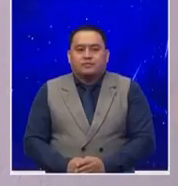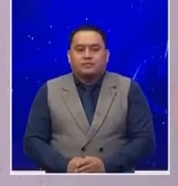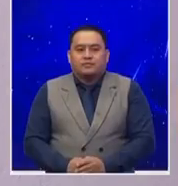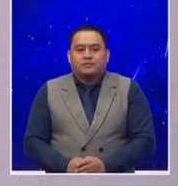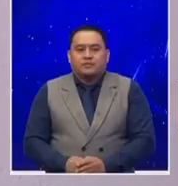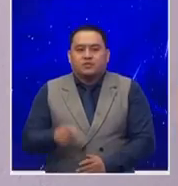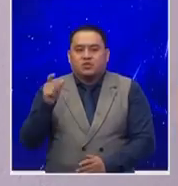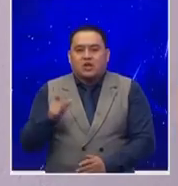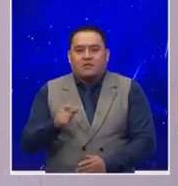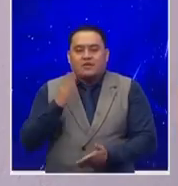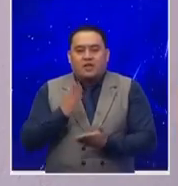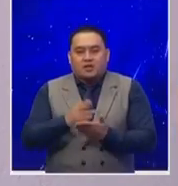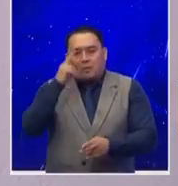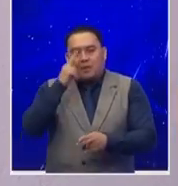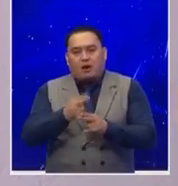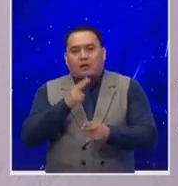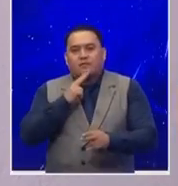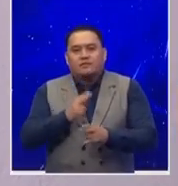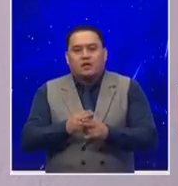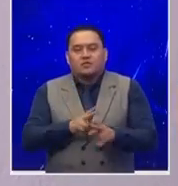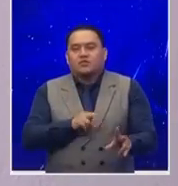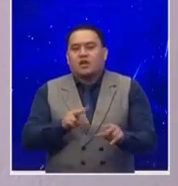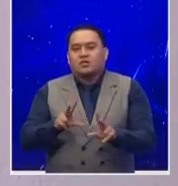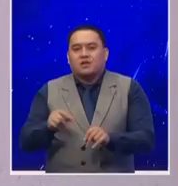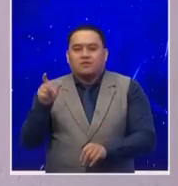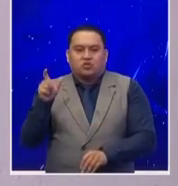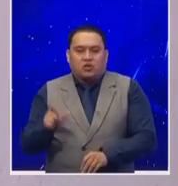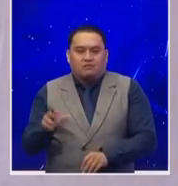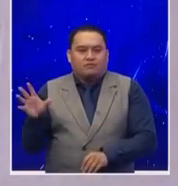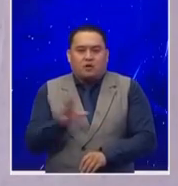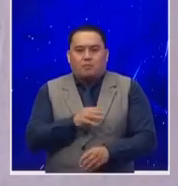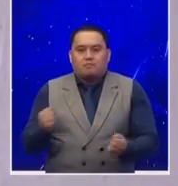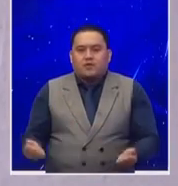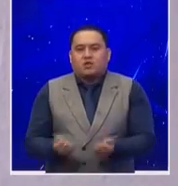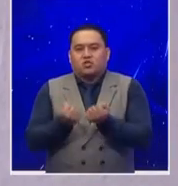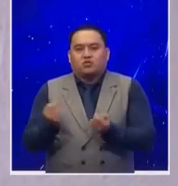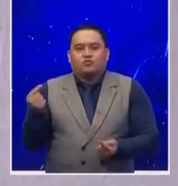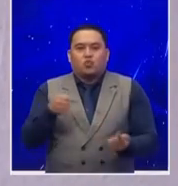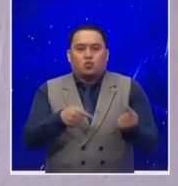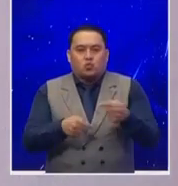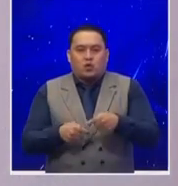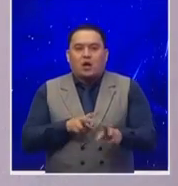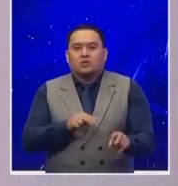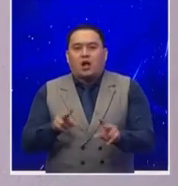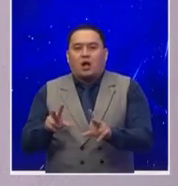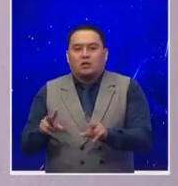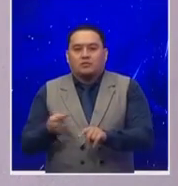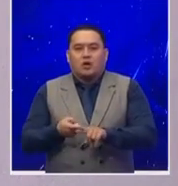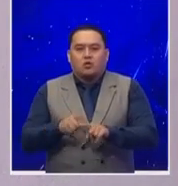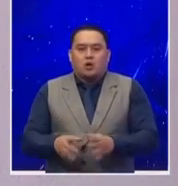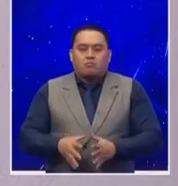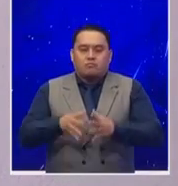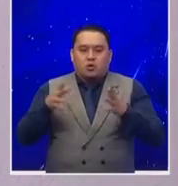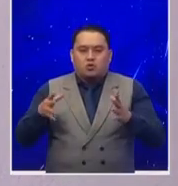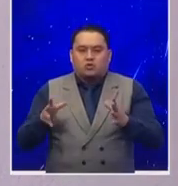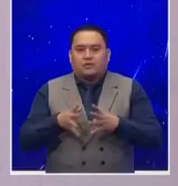Человек, у которого есть братья и сестры, поистине счастливый. Ведь все мы поддерживаем друг друга. И я счастлив, что родился в такой большой